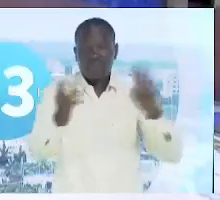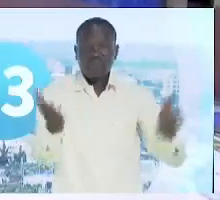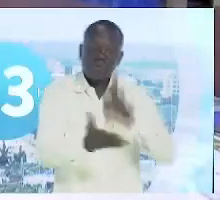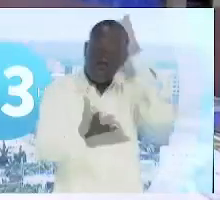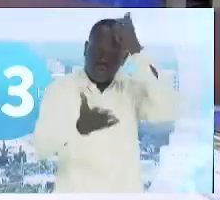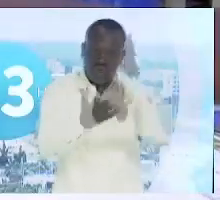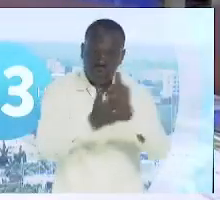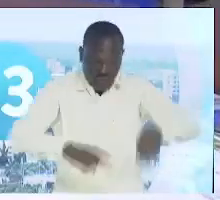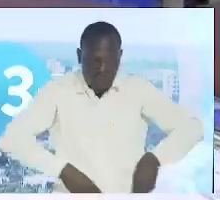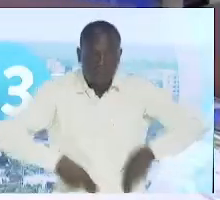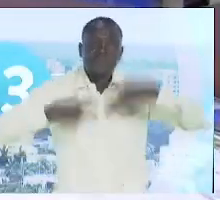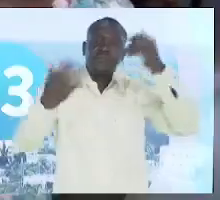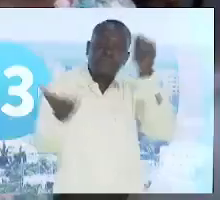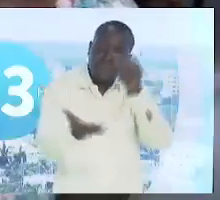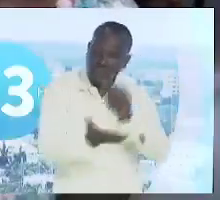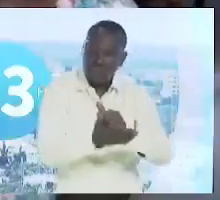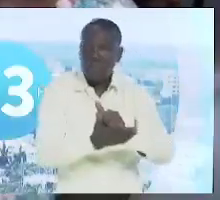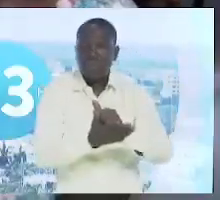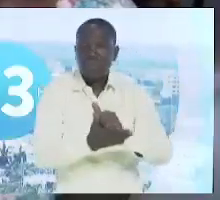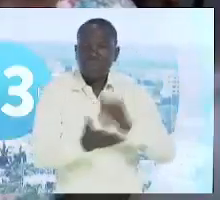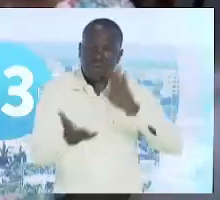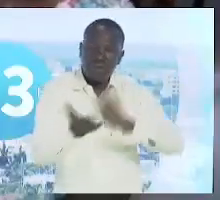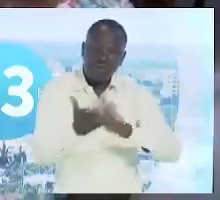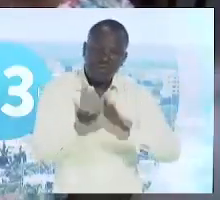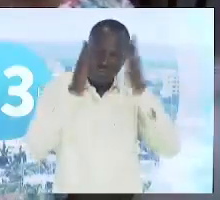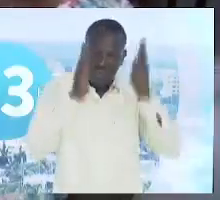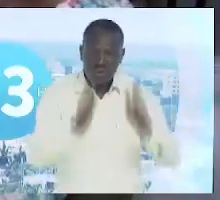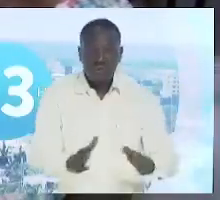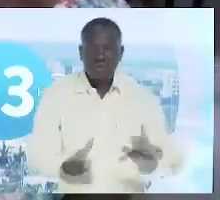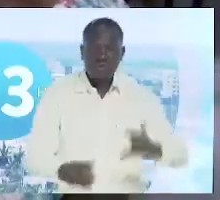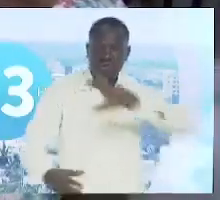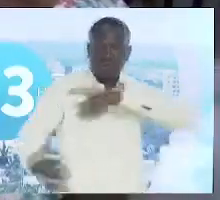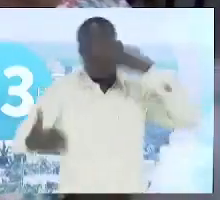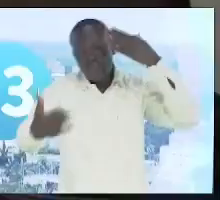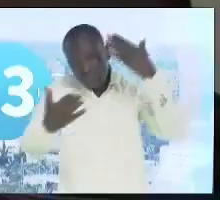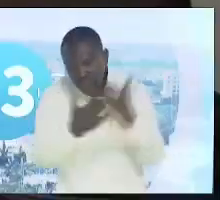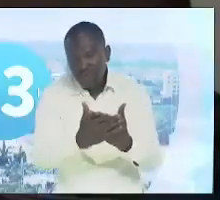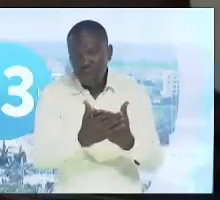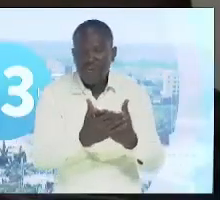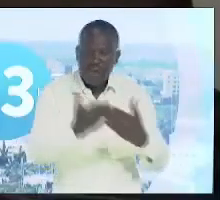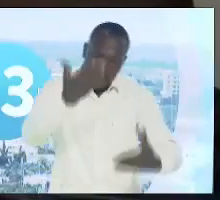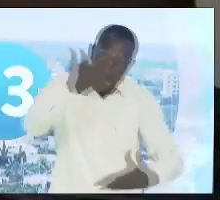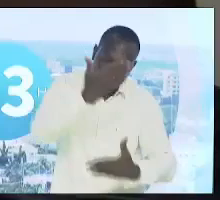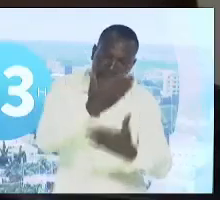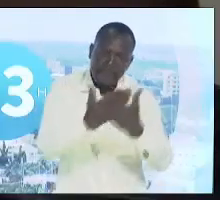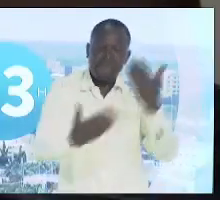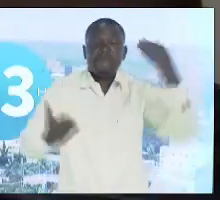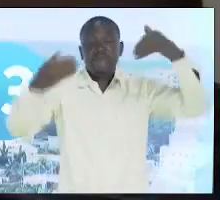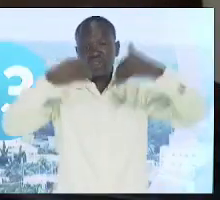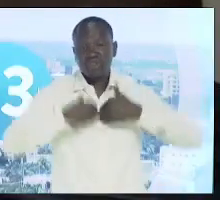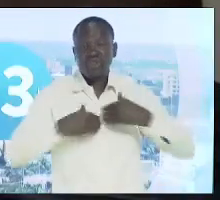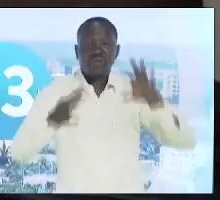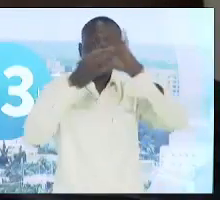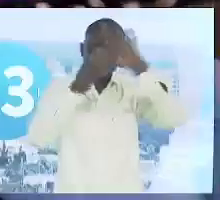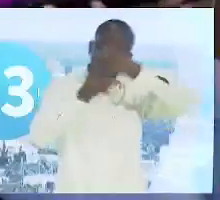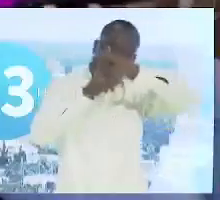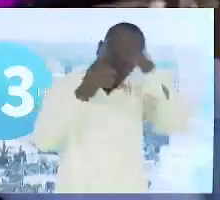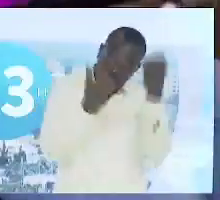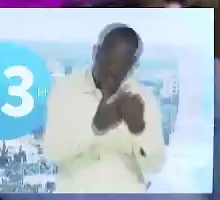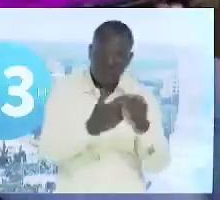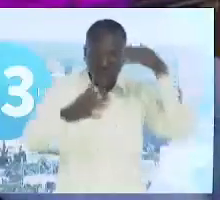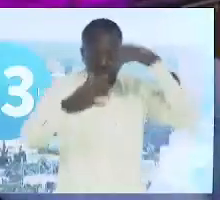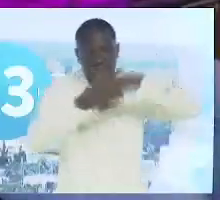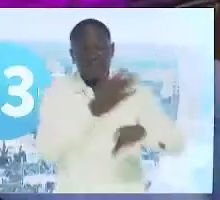vie scolaire. Et lorsque les élèves adoptent un comportement civique, facilement, il y aura la cohésion sociale au sein des